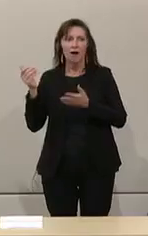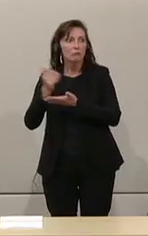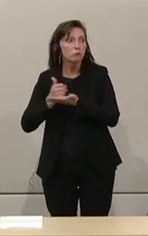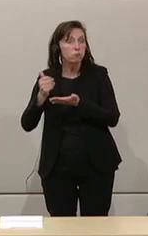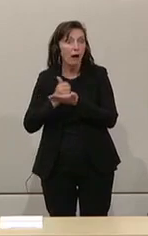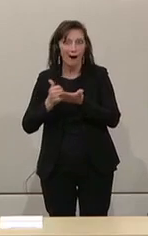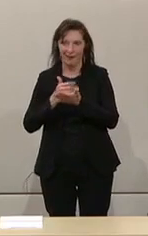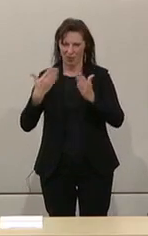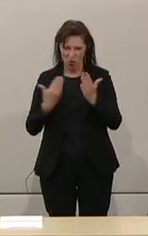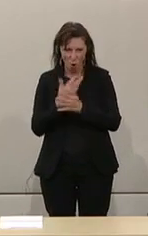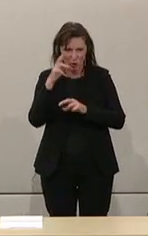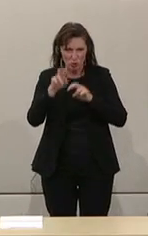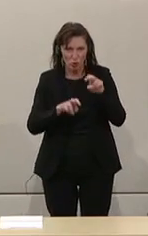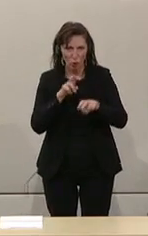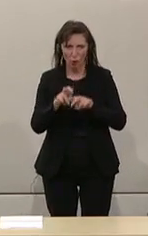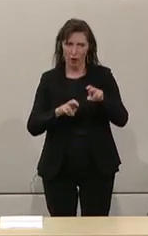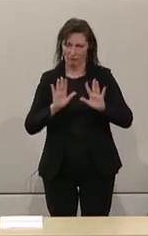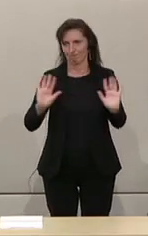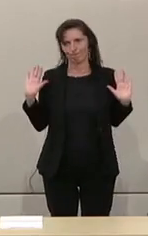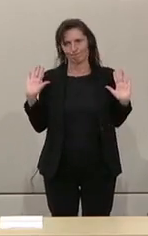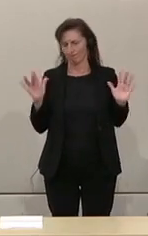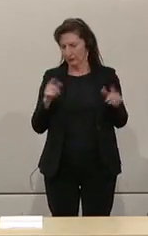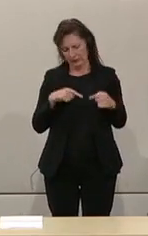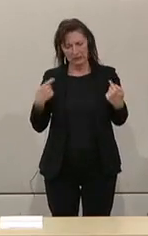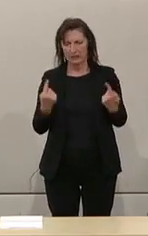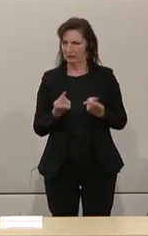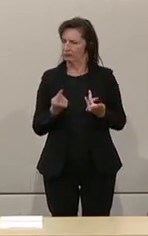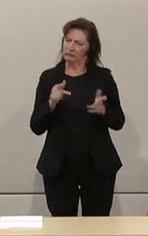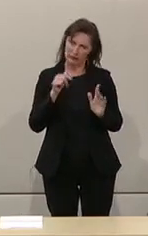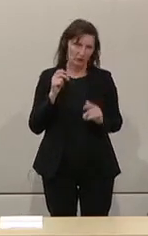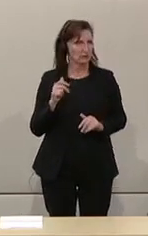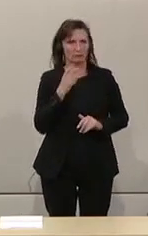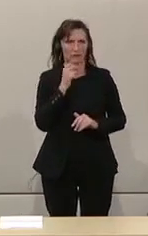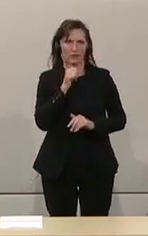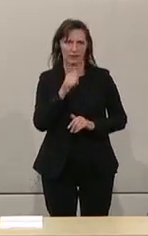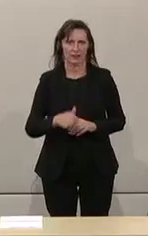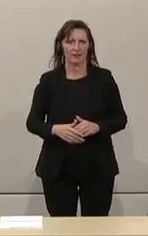zu finanzieren, das ist nicht unser System.